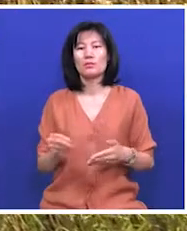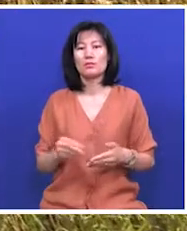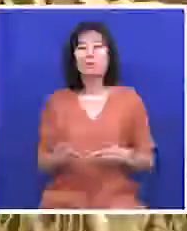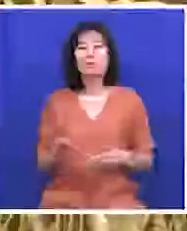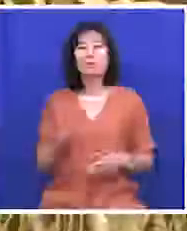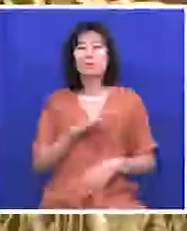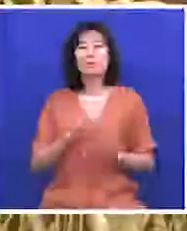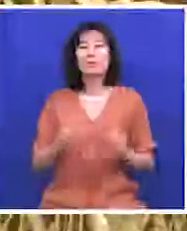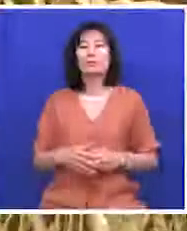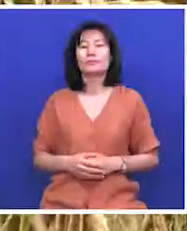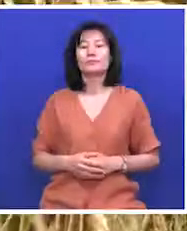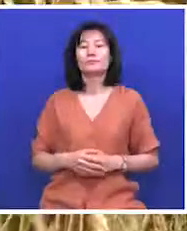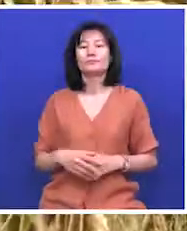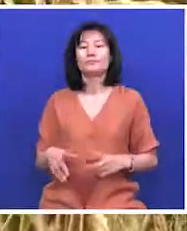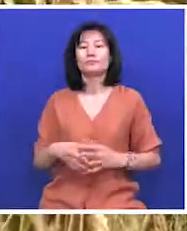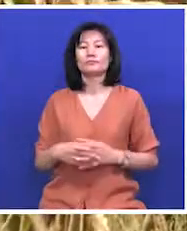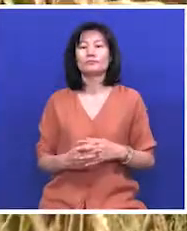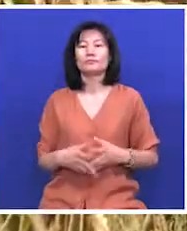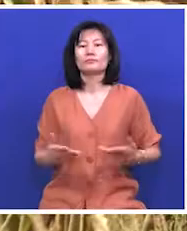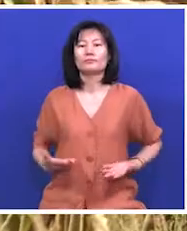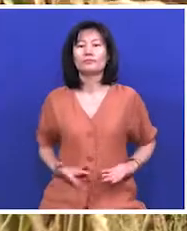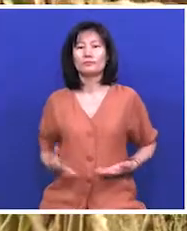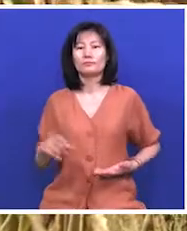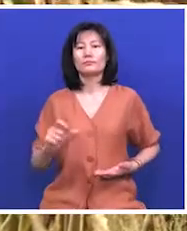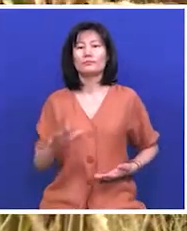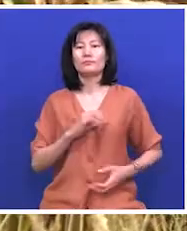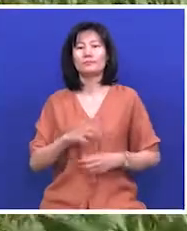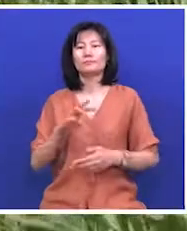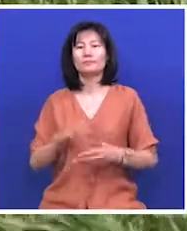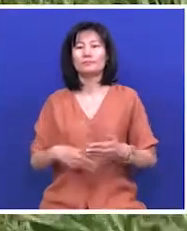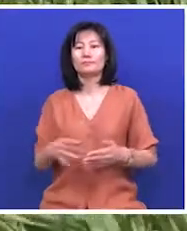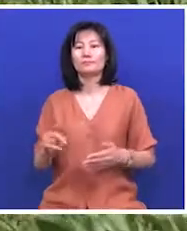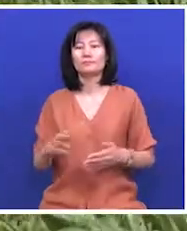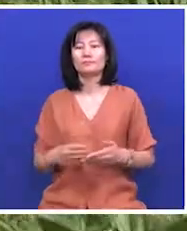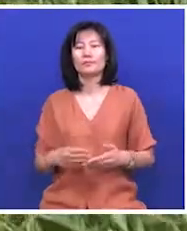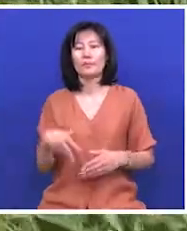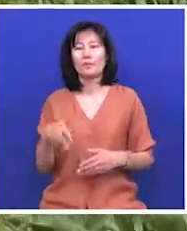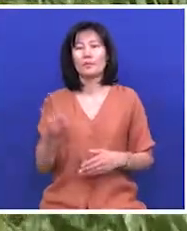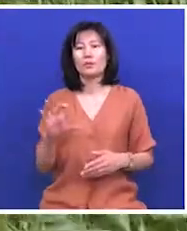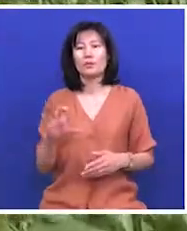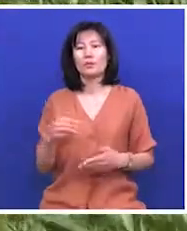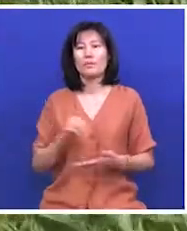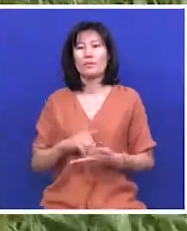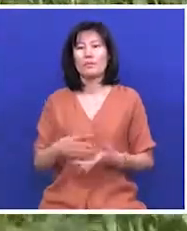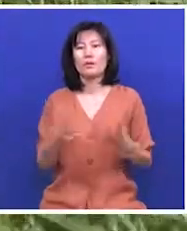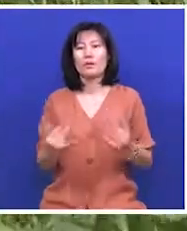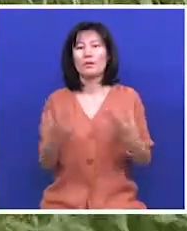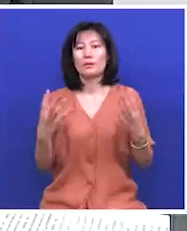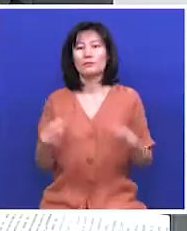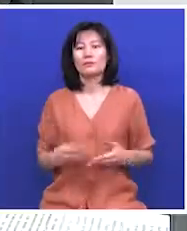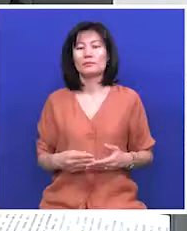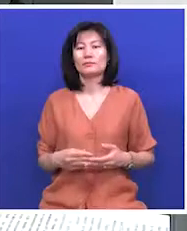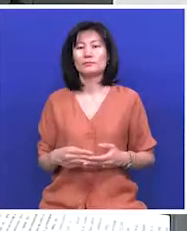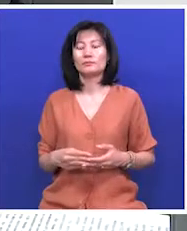астам егістік жер зардап шеккен болатын. Ал осы жағдай салдарынан шаруаларға келген шығын көлемі 3,5 миллиард теңгеге бағаланып отыр.